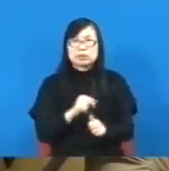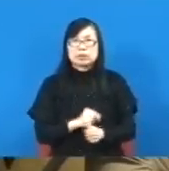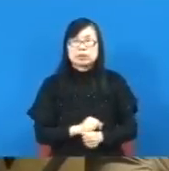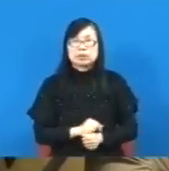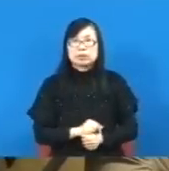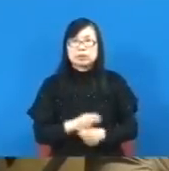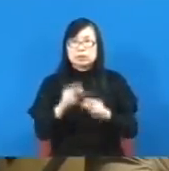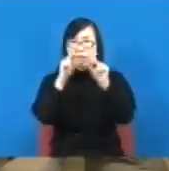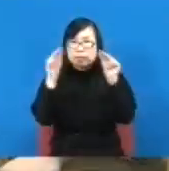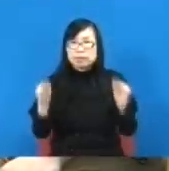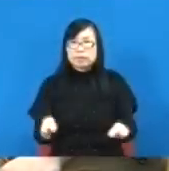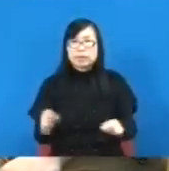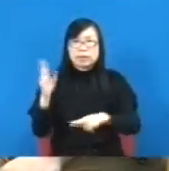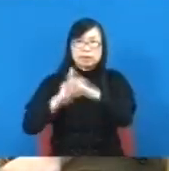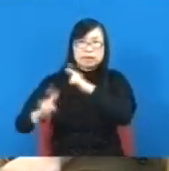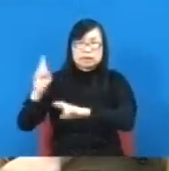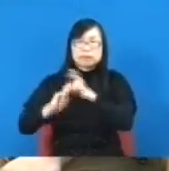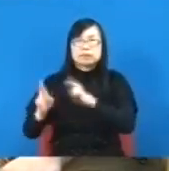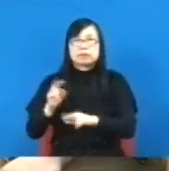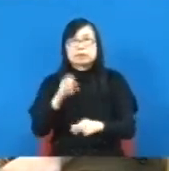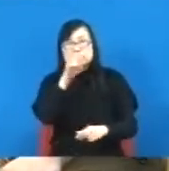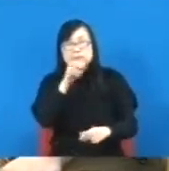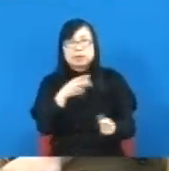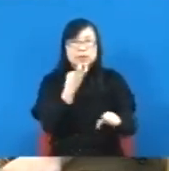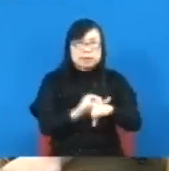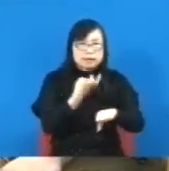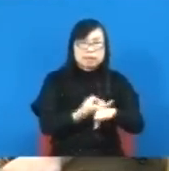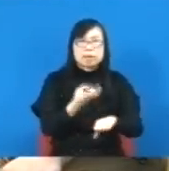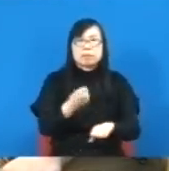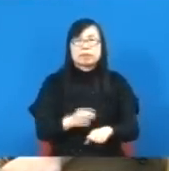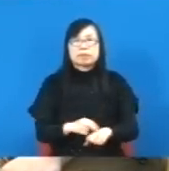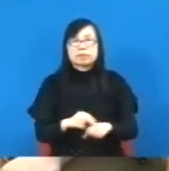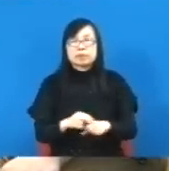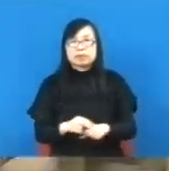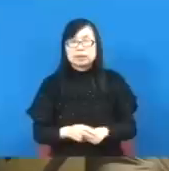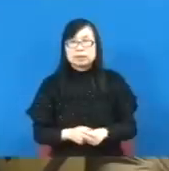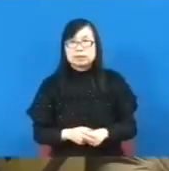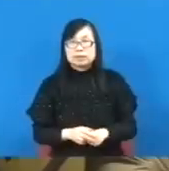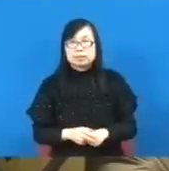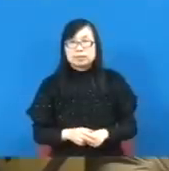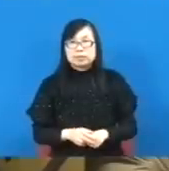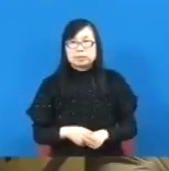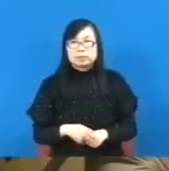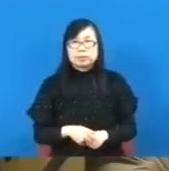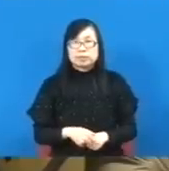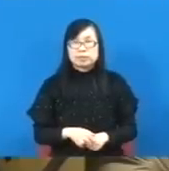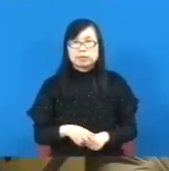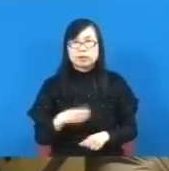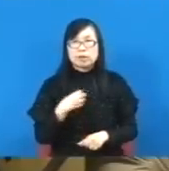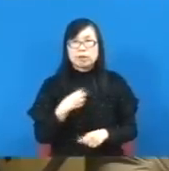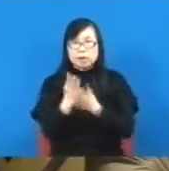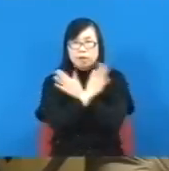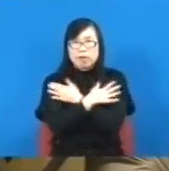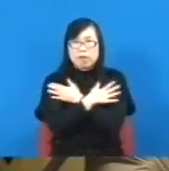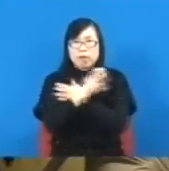呢個問題等於食屎定係食石頭嘅問題嘅啫 喎。嗱，即係其實我覺得愛國